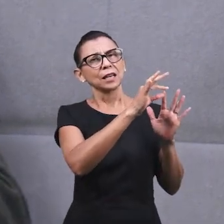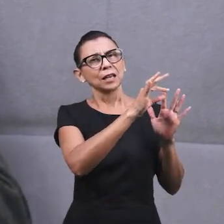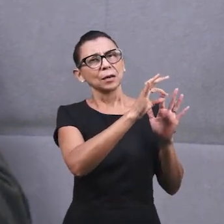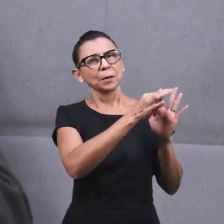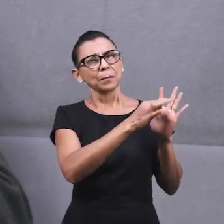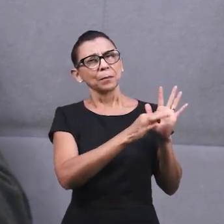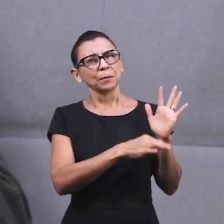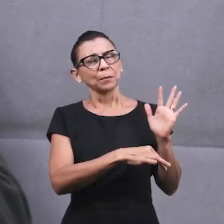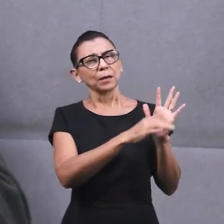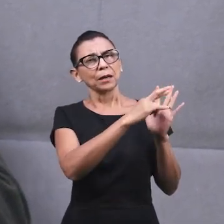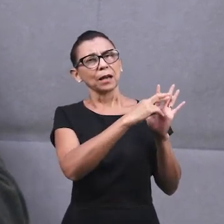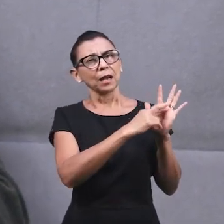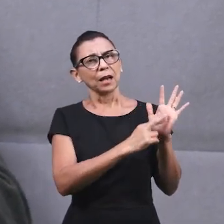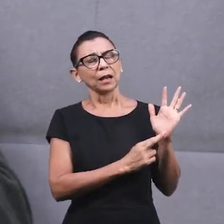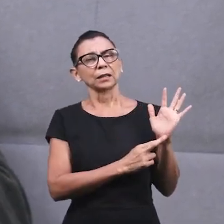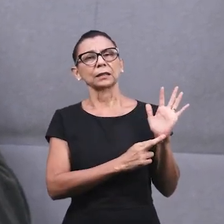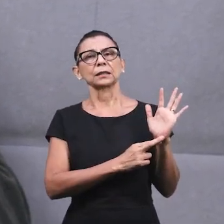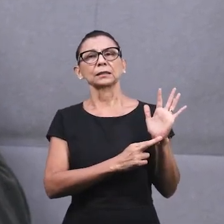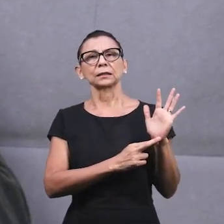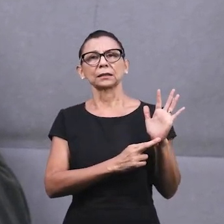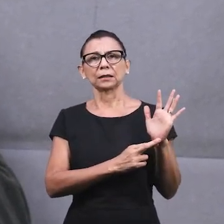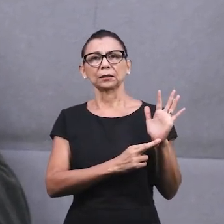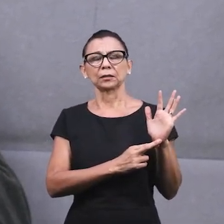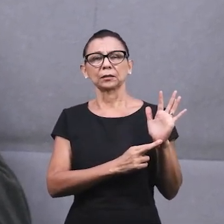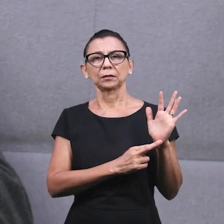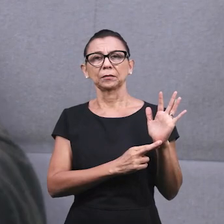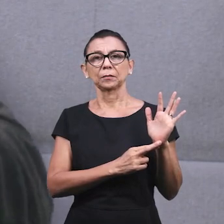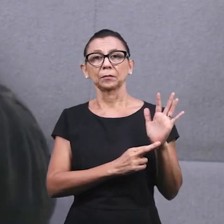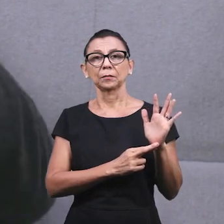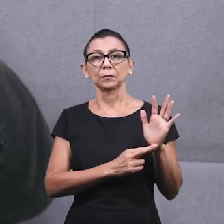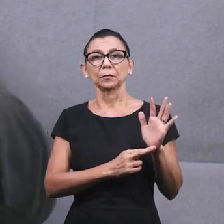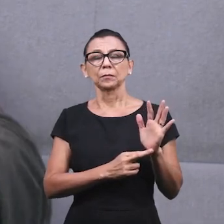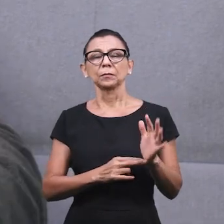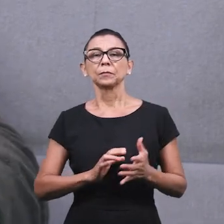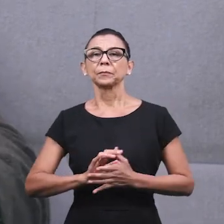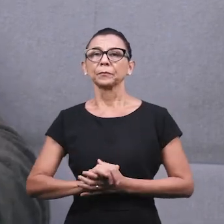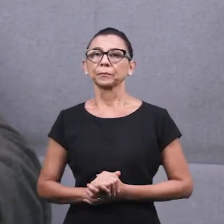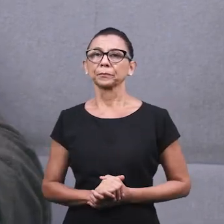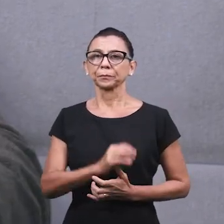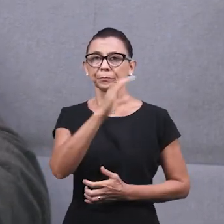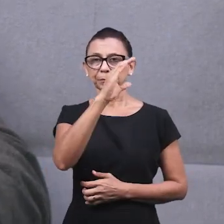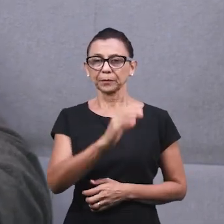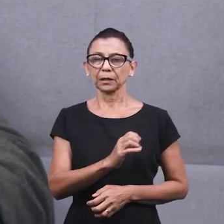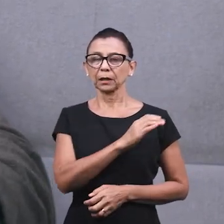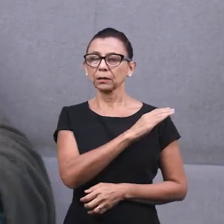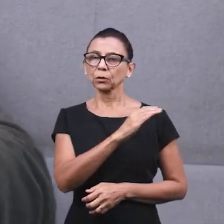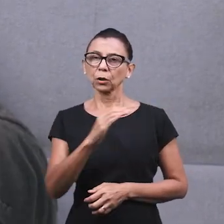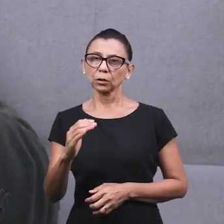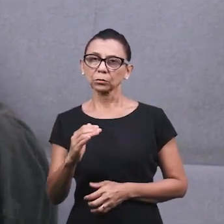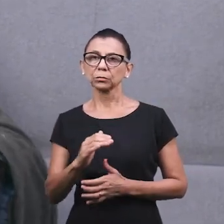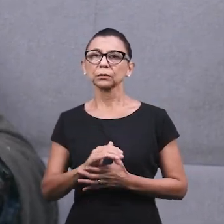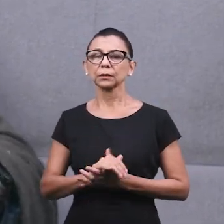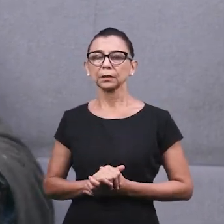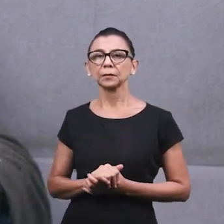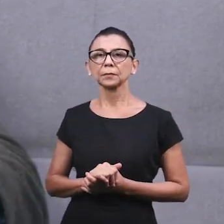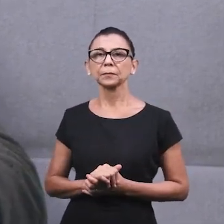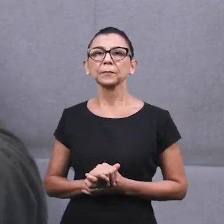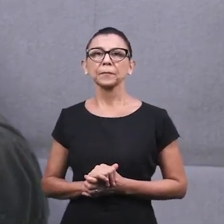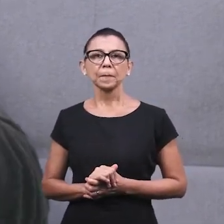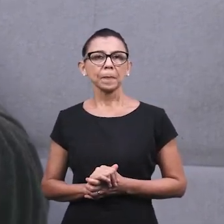Il avait des normes liturgiques pour ce culte. Mais je rappelle, avec la